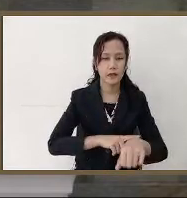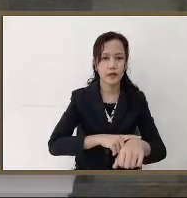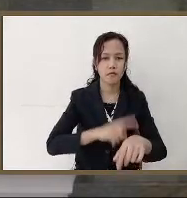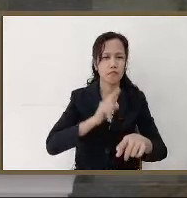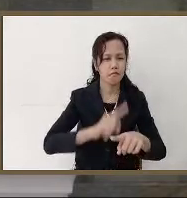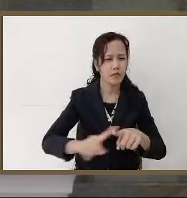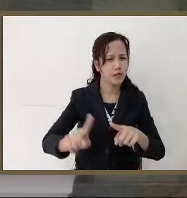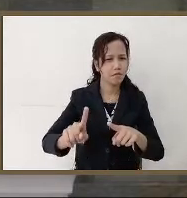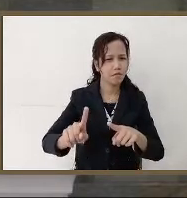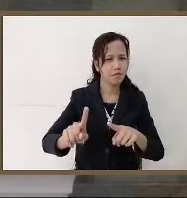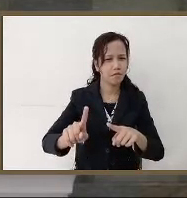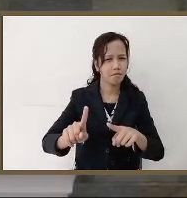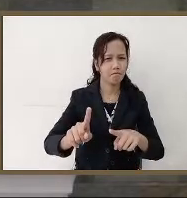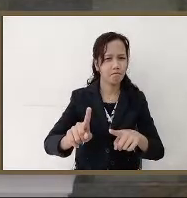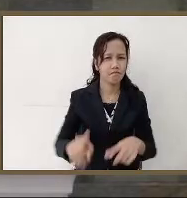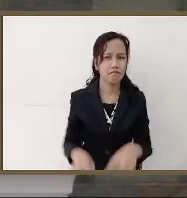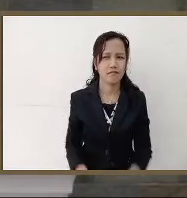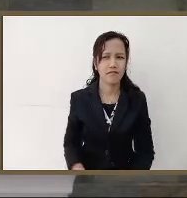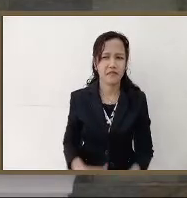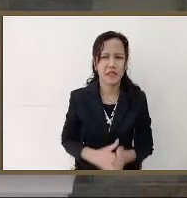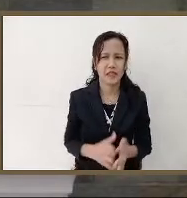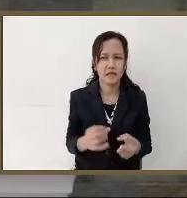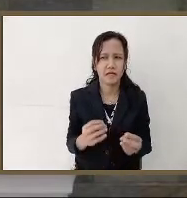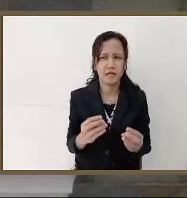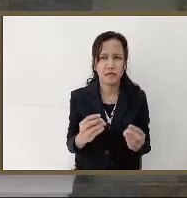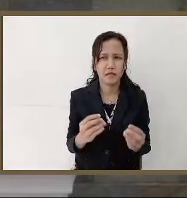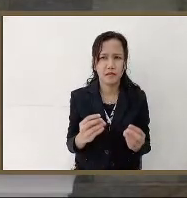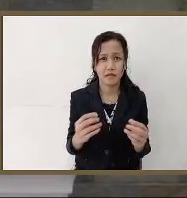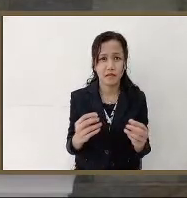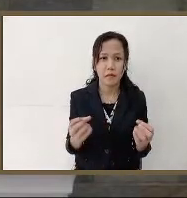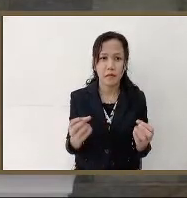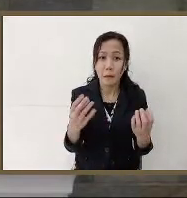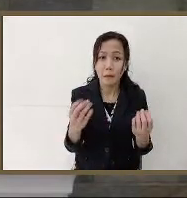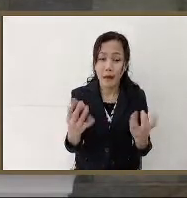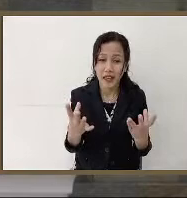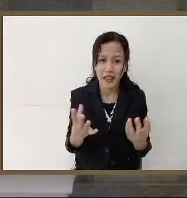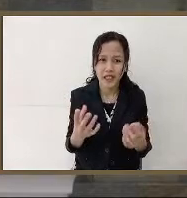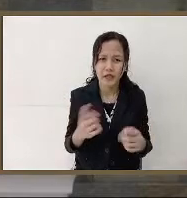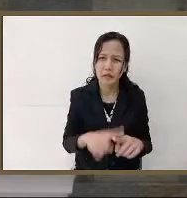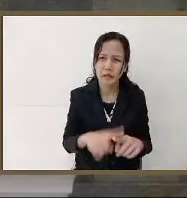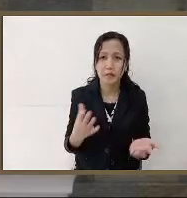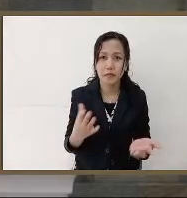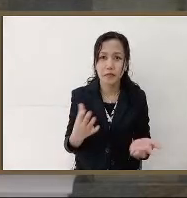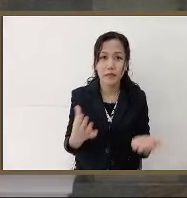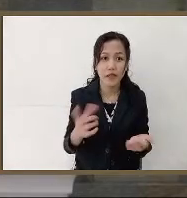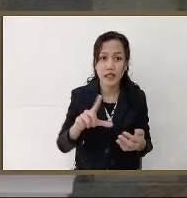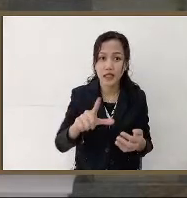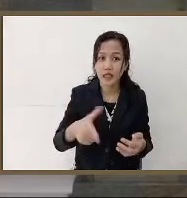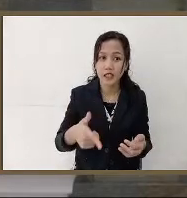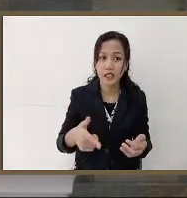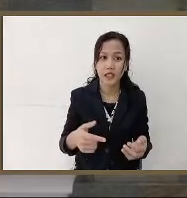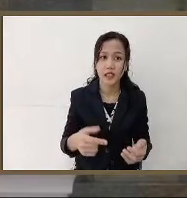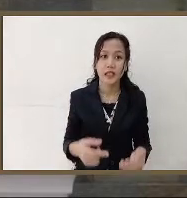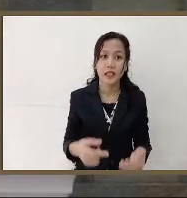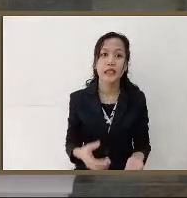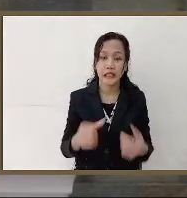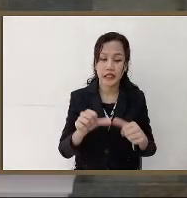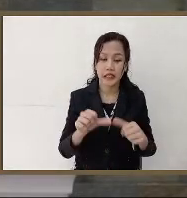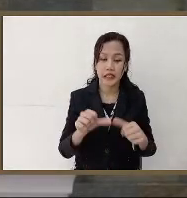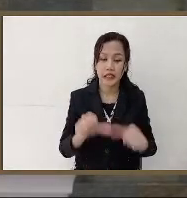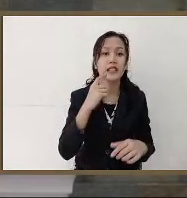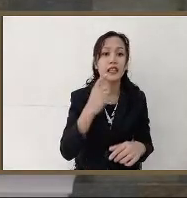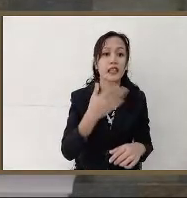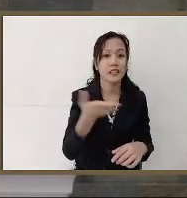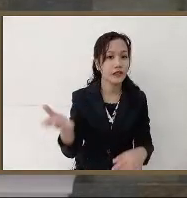but medyo marami pong nilalaman yun. But later on, maaaring maibigay ko rin po yan sa inyo. Alright? Now, the